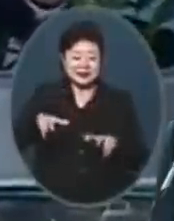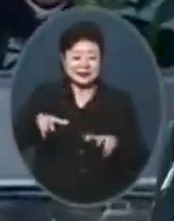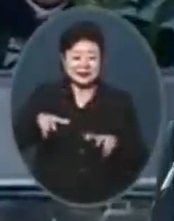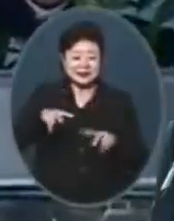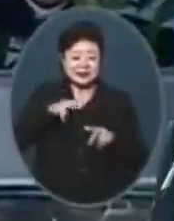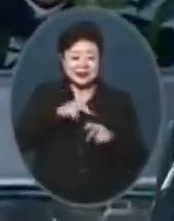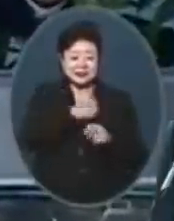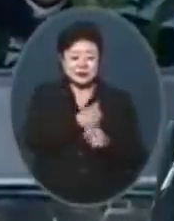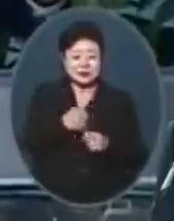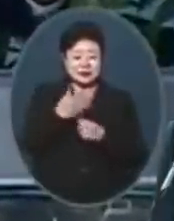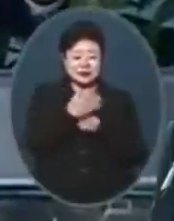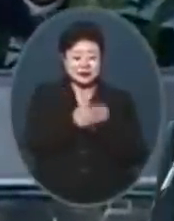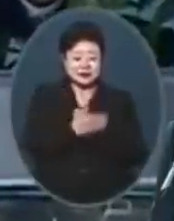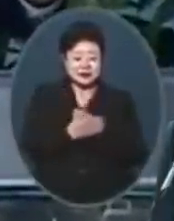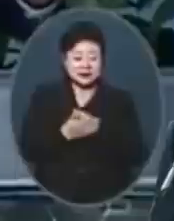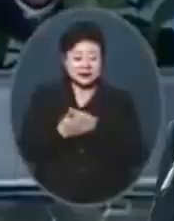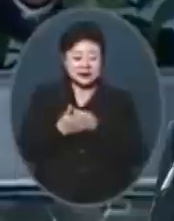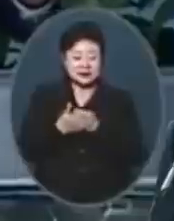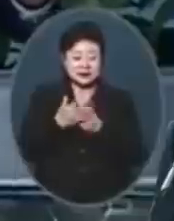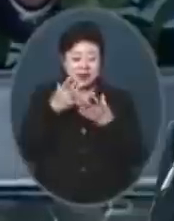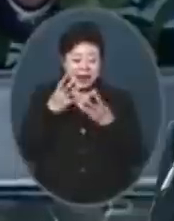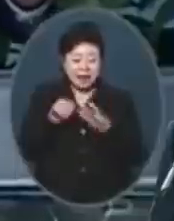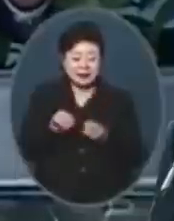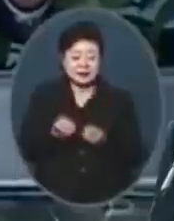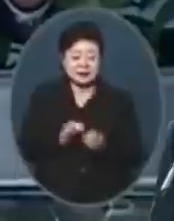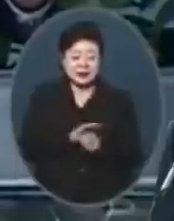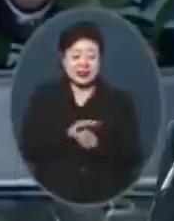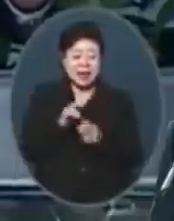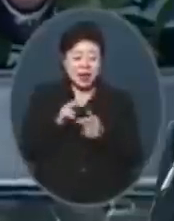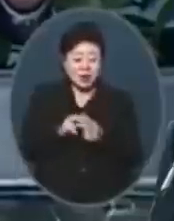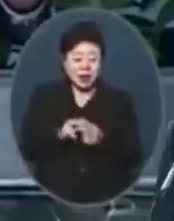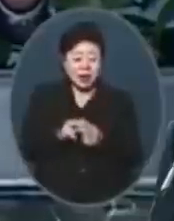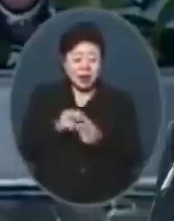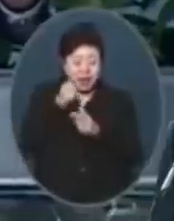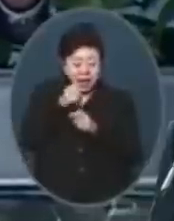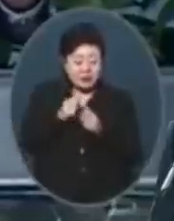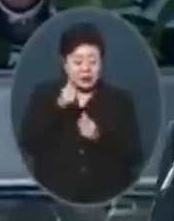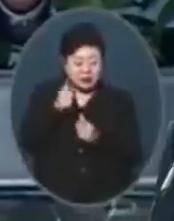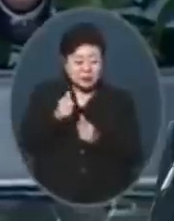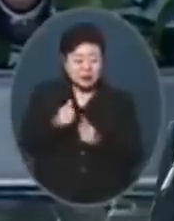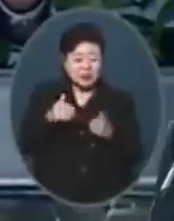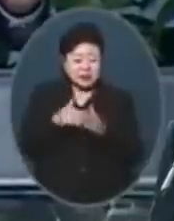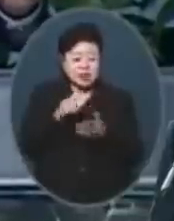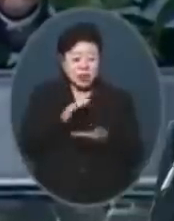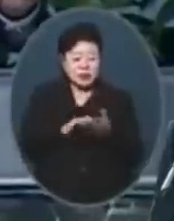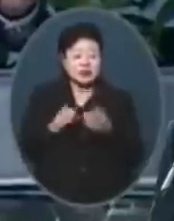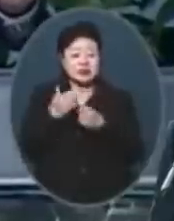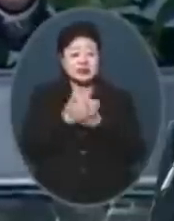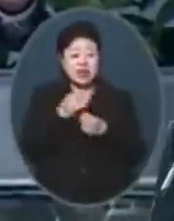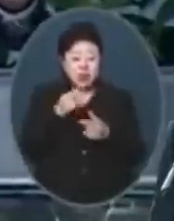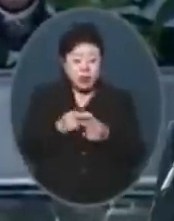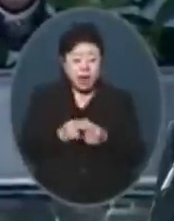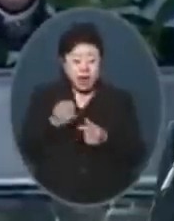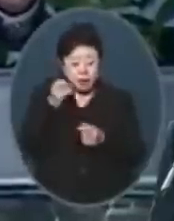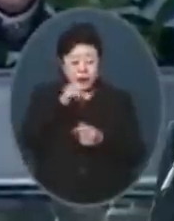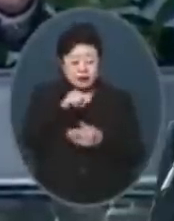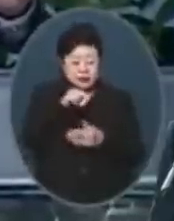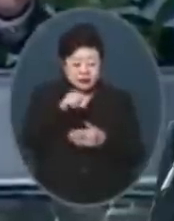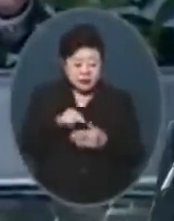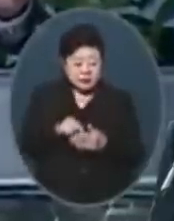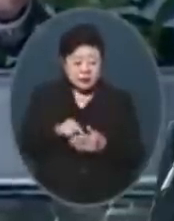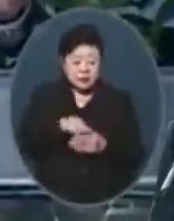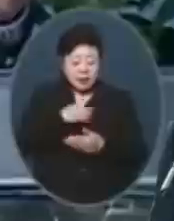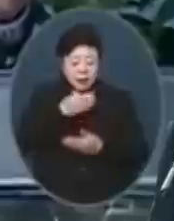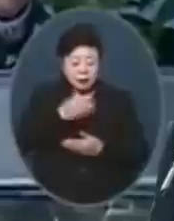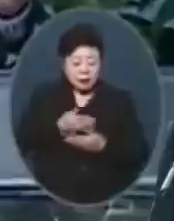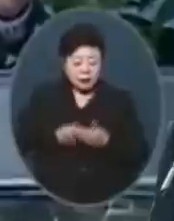지금은 우리 주 예수의 한없으신 사랑과 아버지 하나님의 끝없는 은혜와 보혜사 성령의